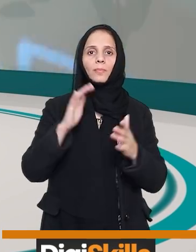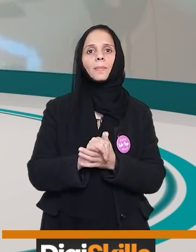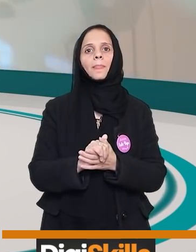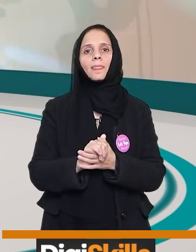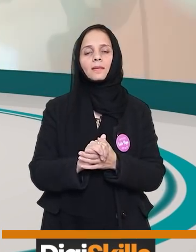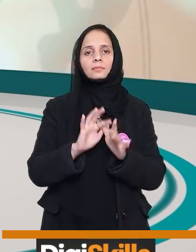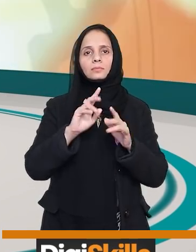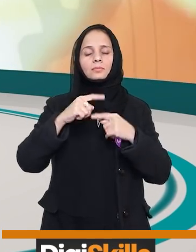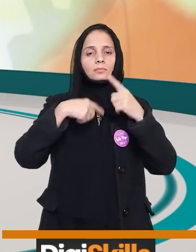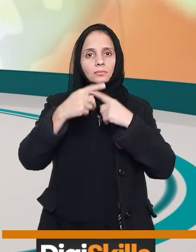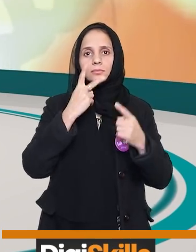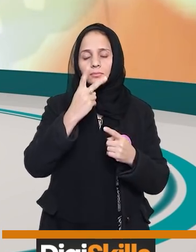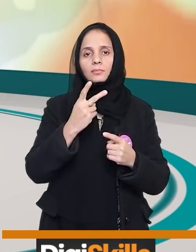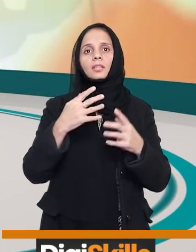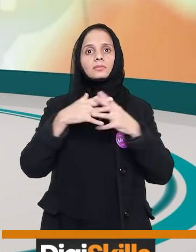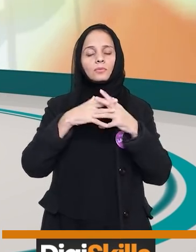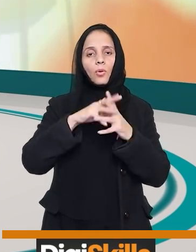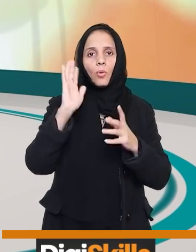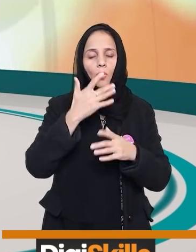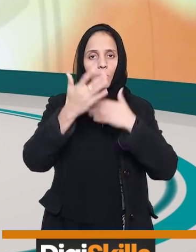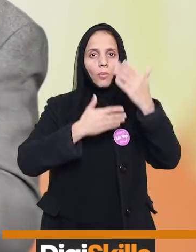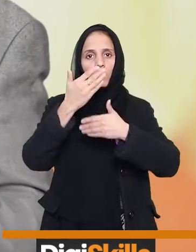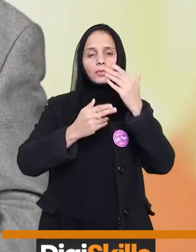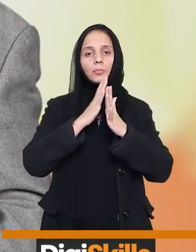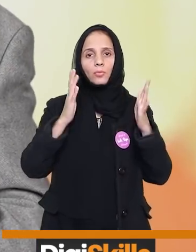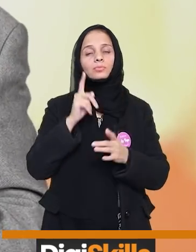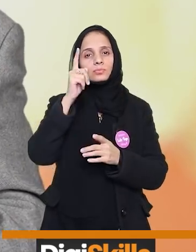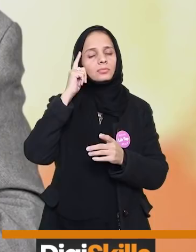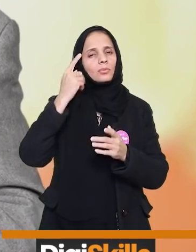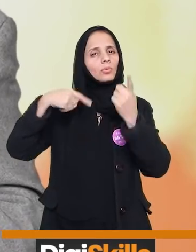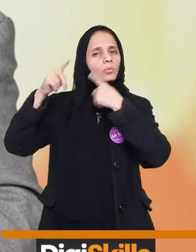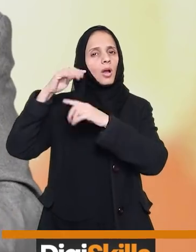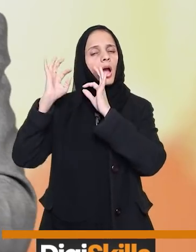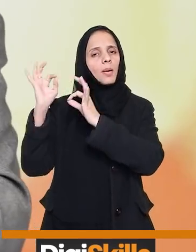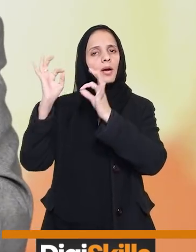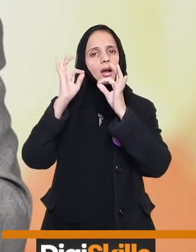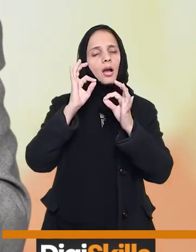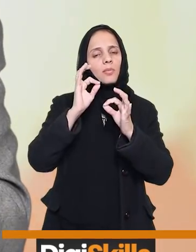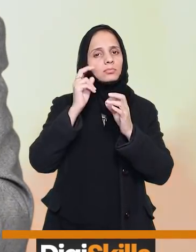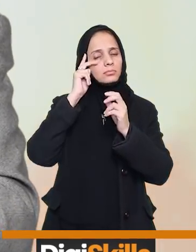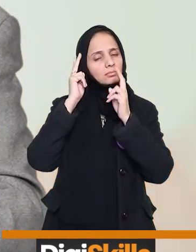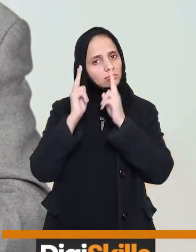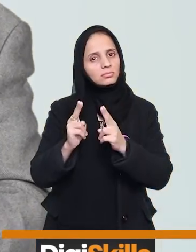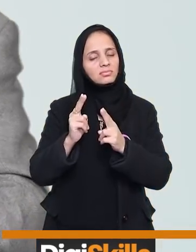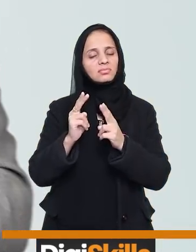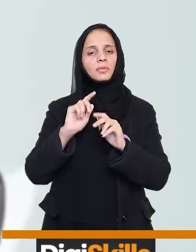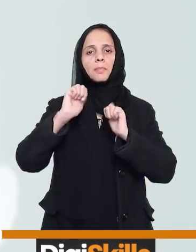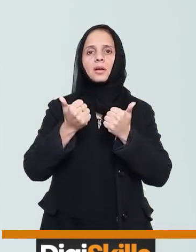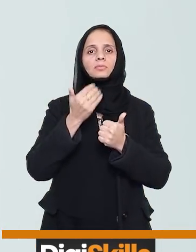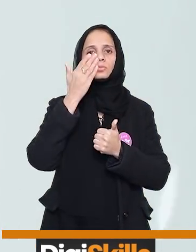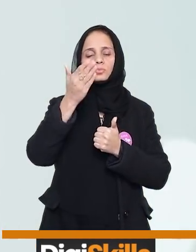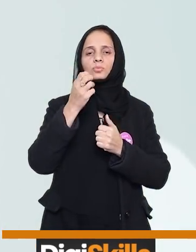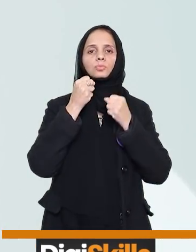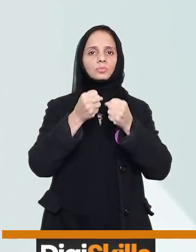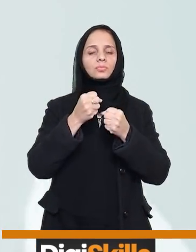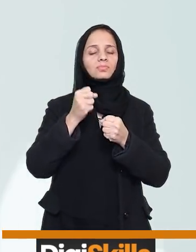ہے، نئے اسکل سیٹس آ جاتے ہیں، نئے سافٹ ویئر آ جاتے ہیں. اگر آپ انہی پرانے سافٹ ویئر اور اسکل سیٹس پہ ہی گزارا کرنے